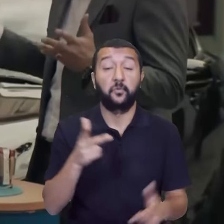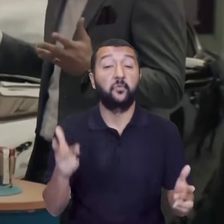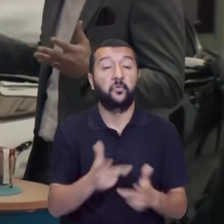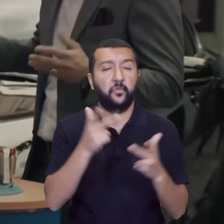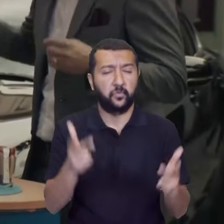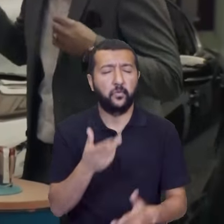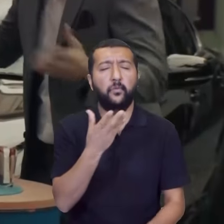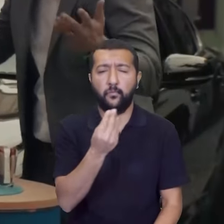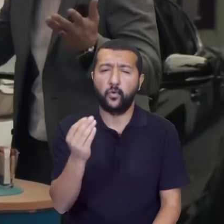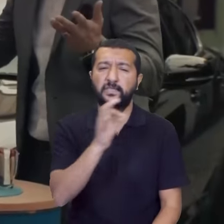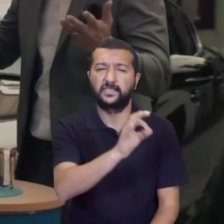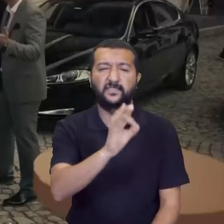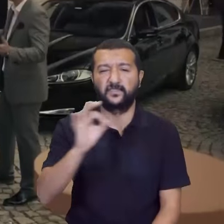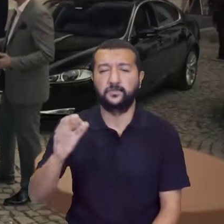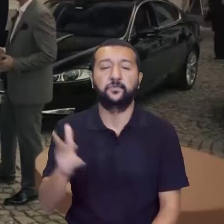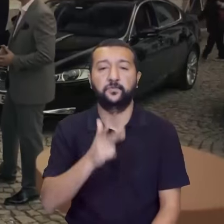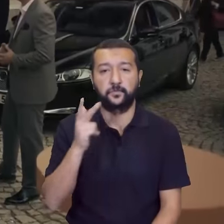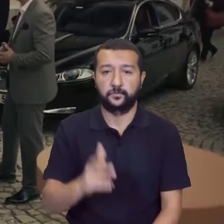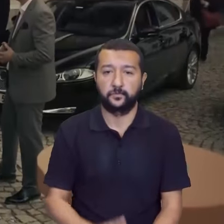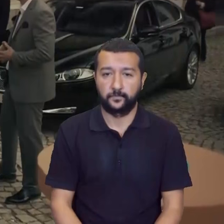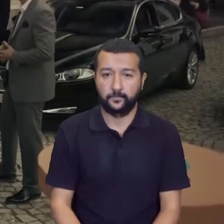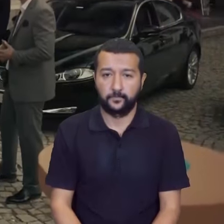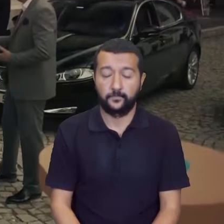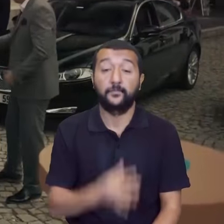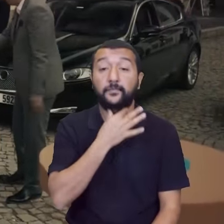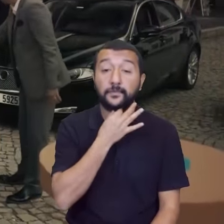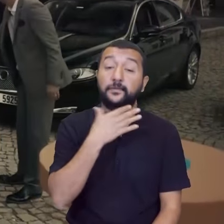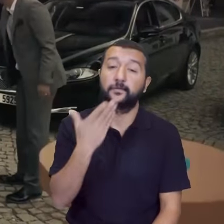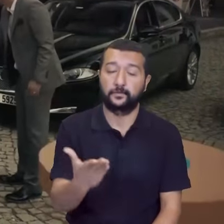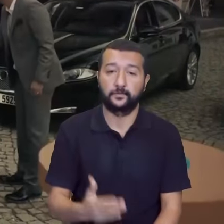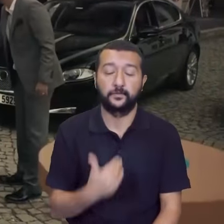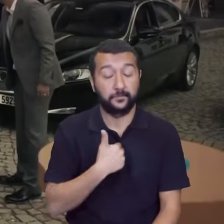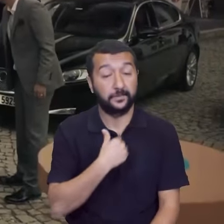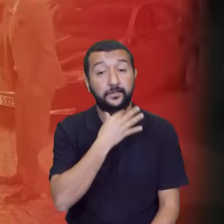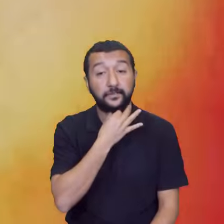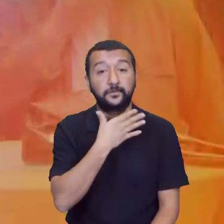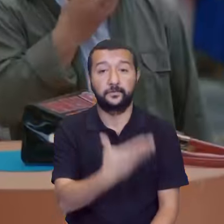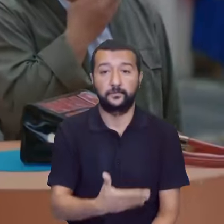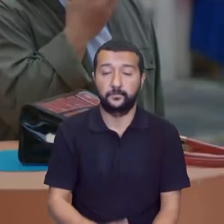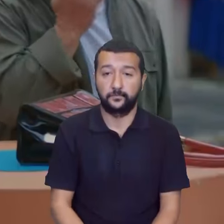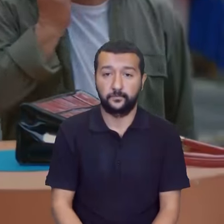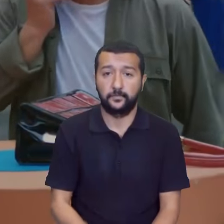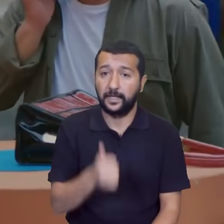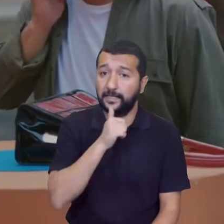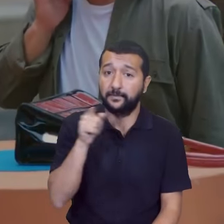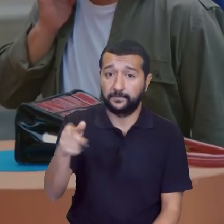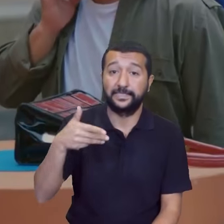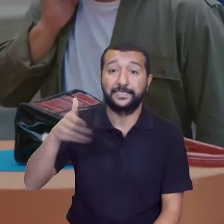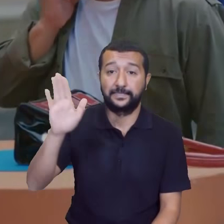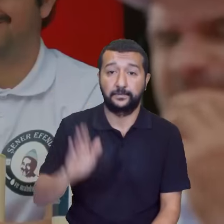de en harikulasından bol sıfırlı. Teşekkür ederim. Ben teşekkür ederim. Sıkışırken ana döndü. Adam